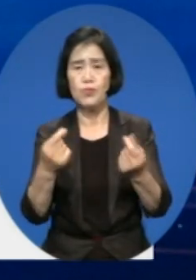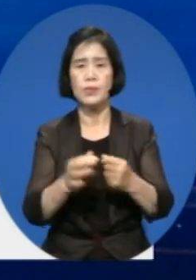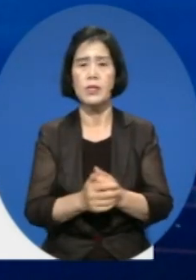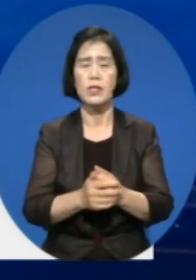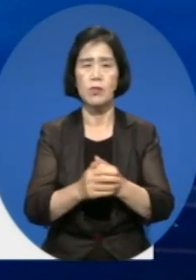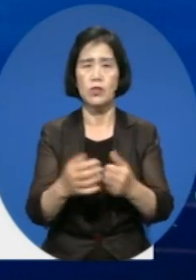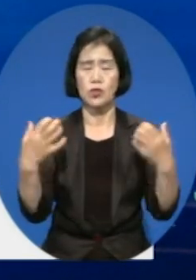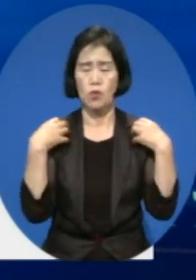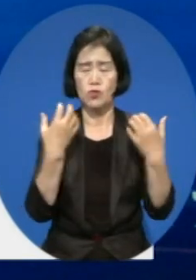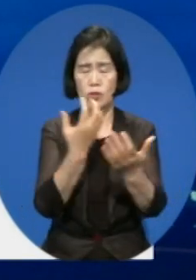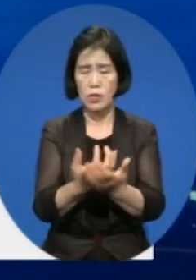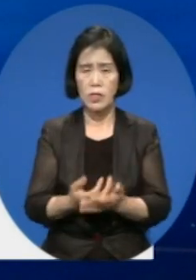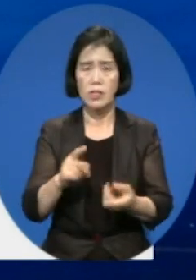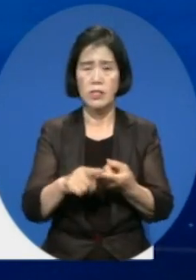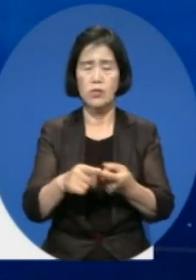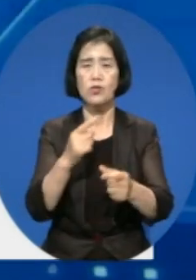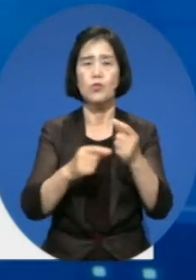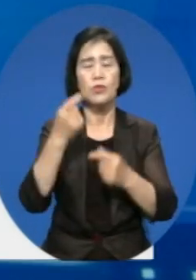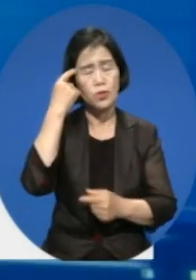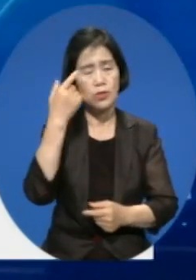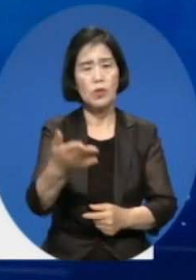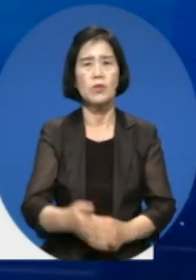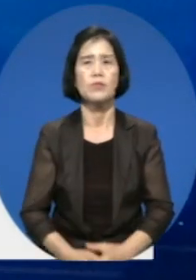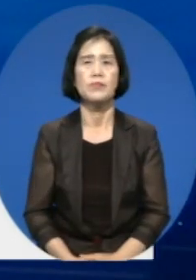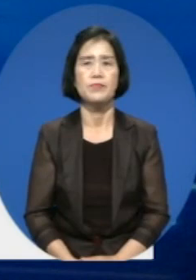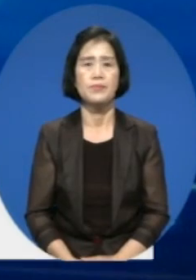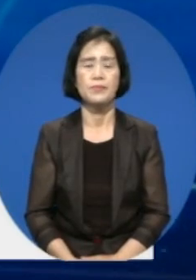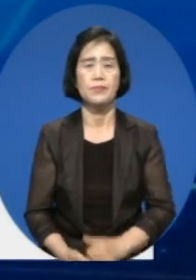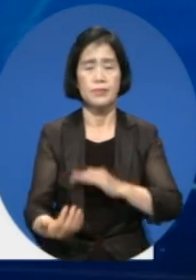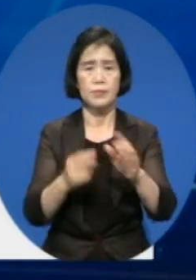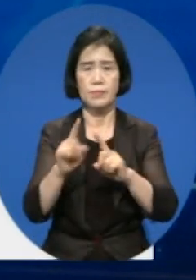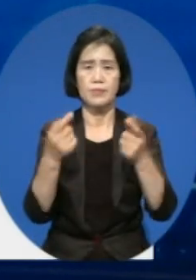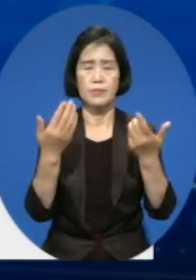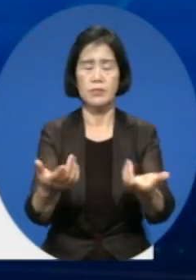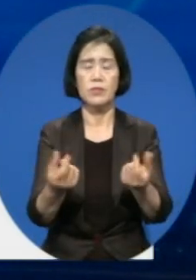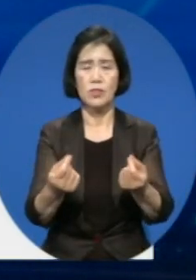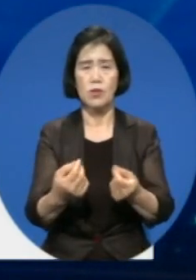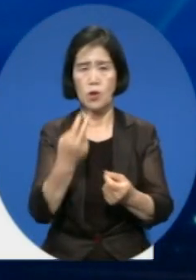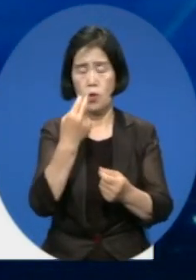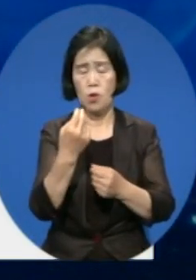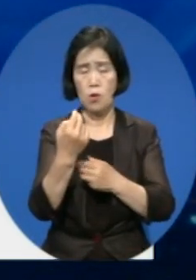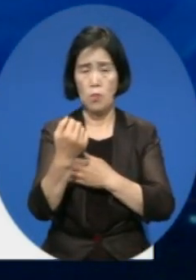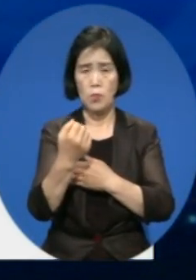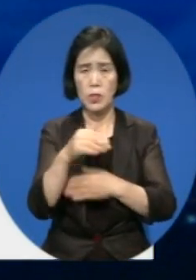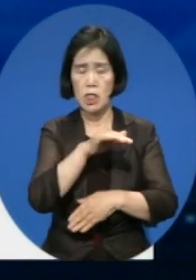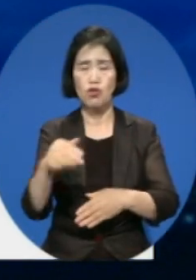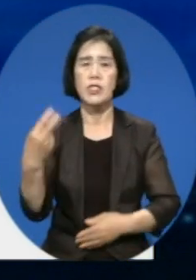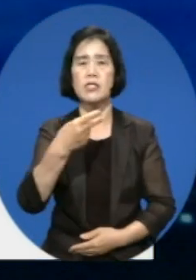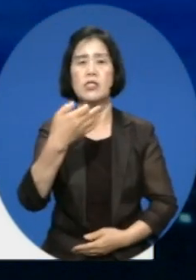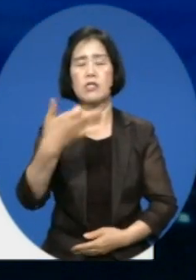정부안에 대해서 조금 더 여쭤보도록 하겠습니다. 뭐 아까 말씀을 드렸는데 건보료의 기준은